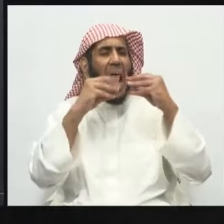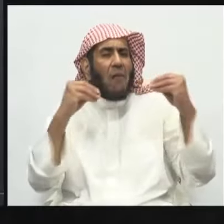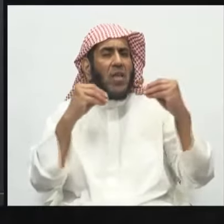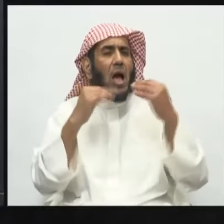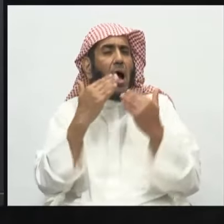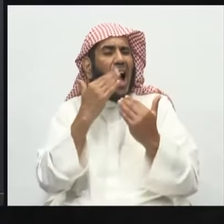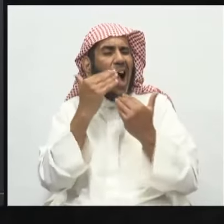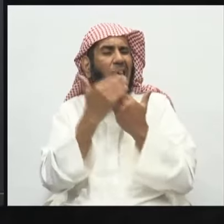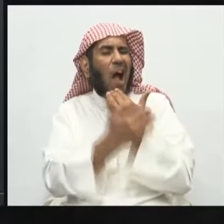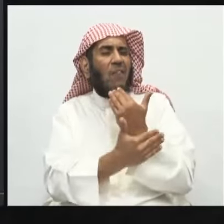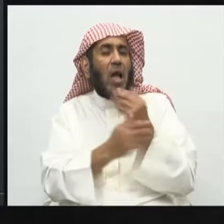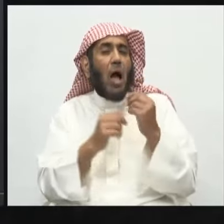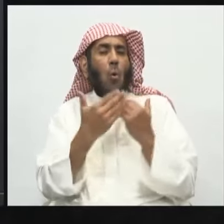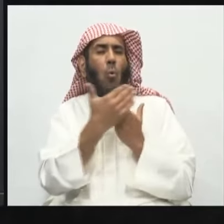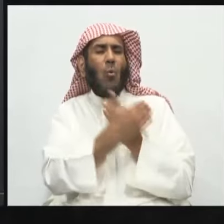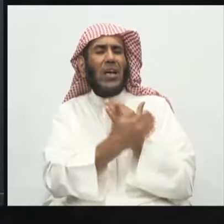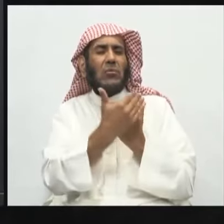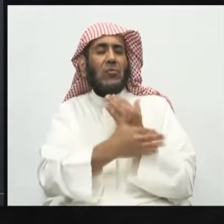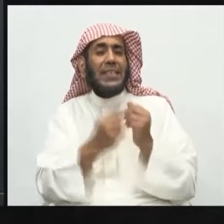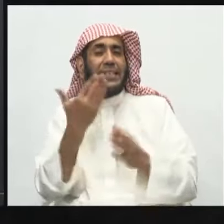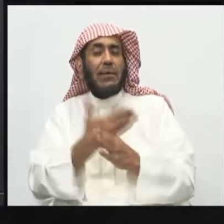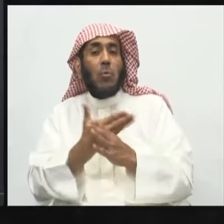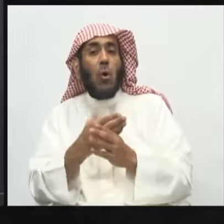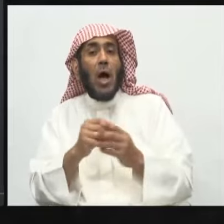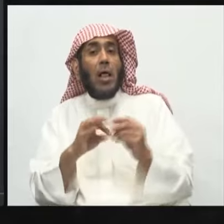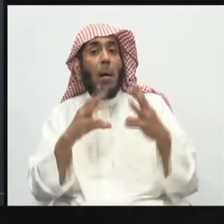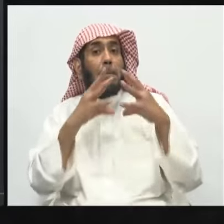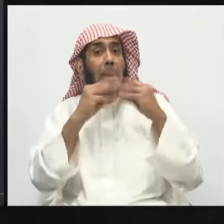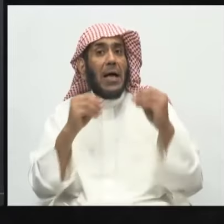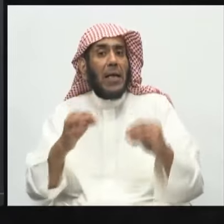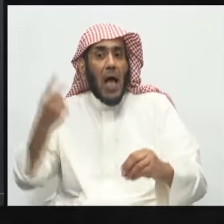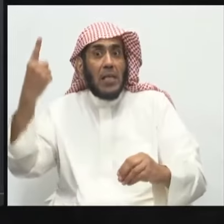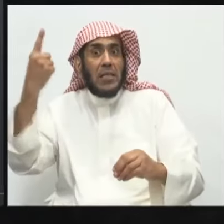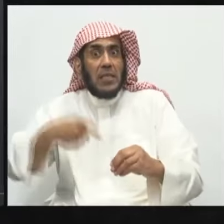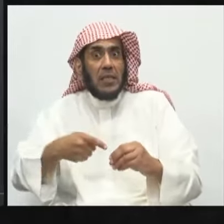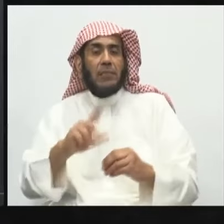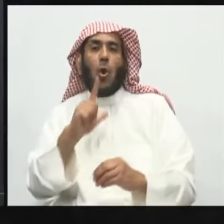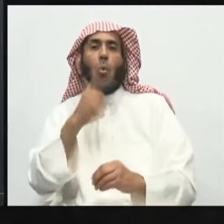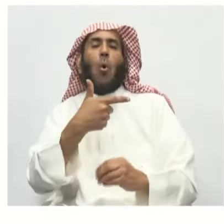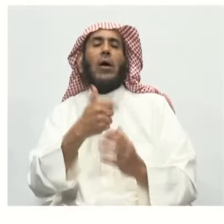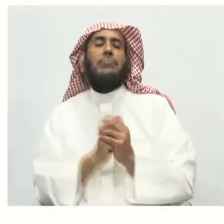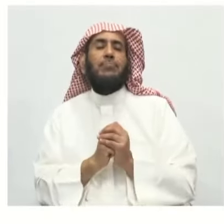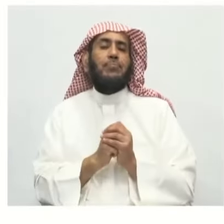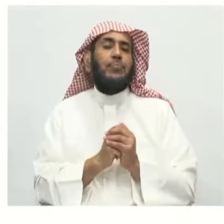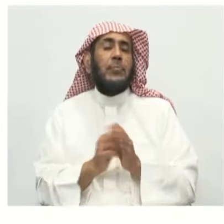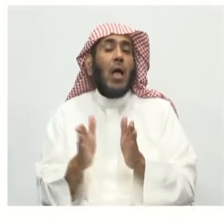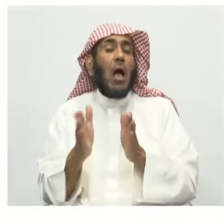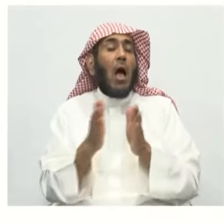سببه هذا تعريف السحر لغه طيب